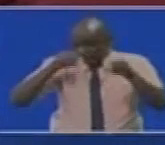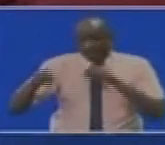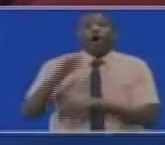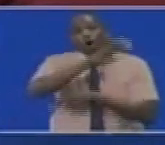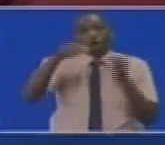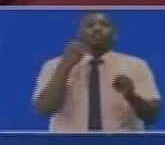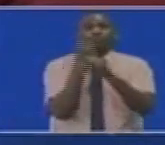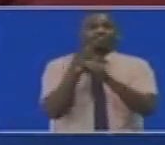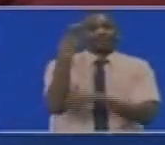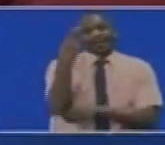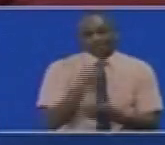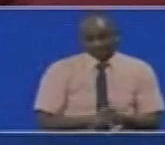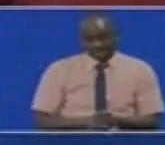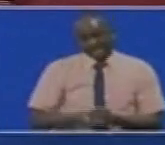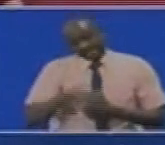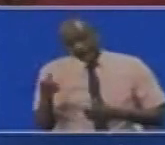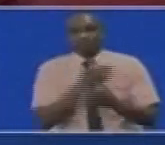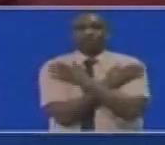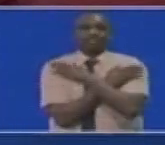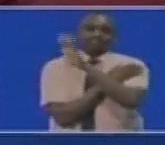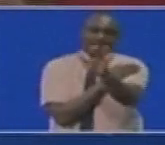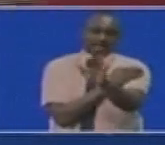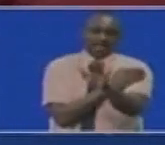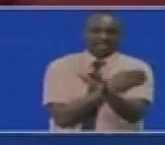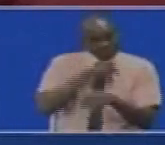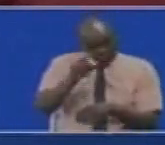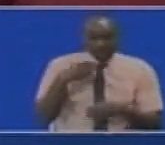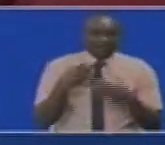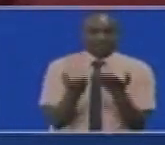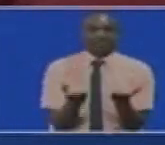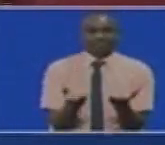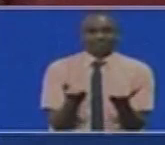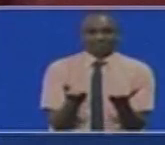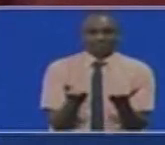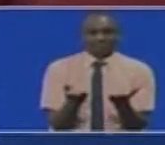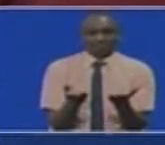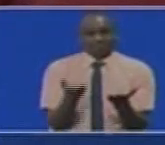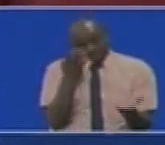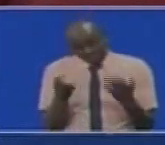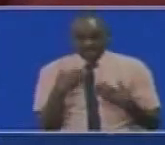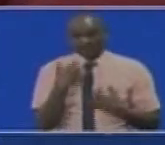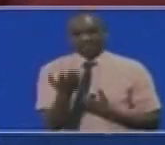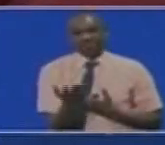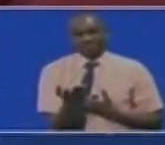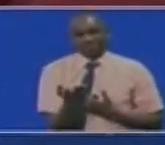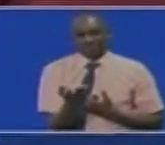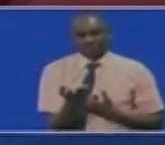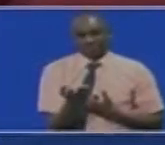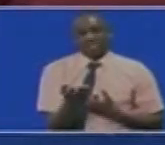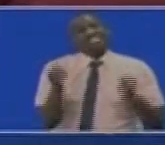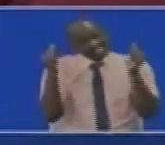guns. Alafu kuna sasa marafiki sasa wanaofuata ile convoy whenever there is any function,